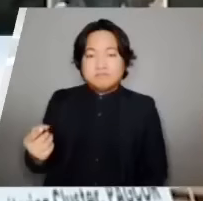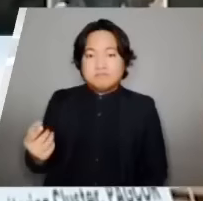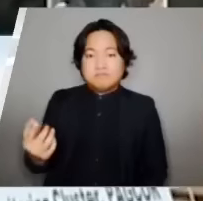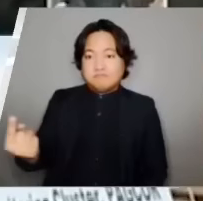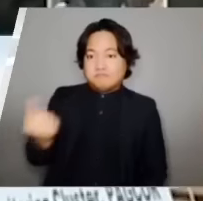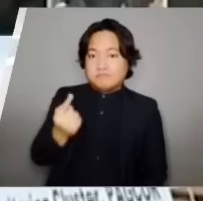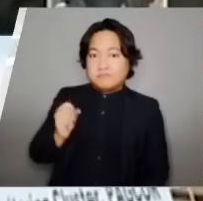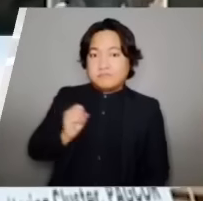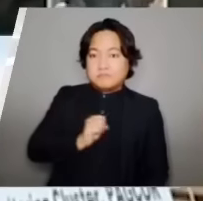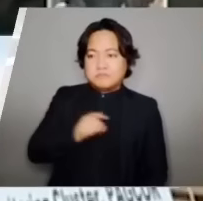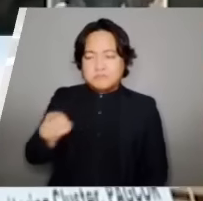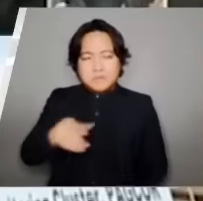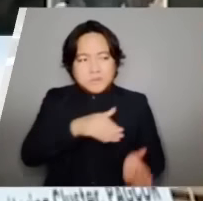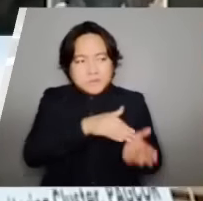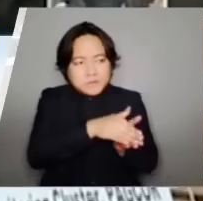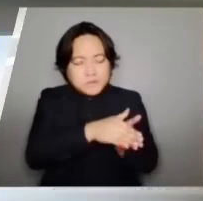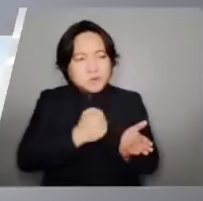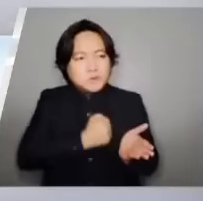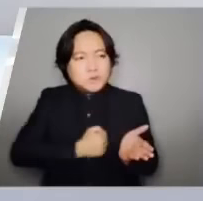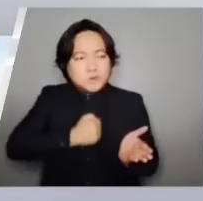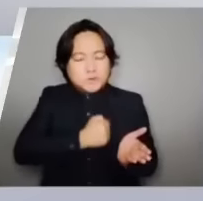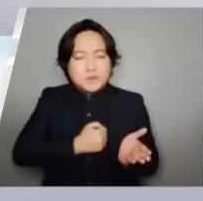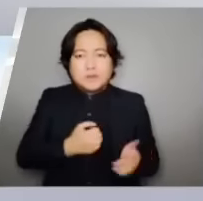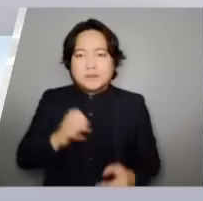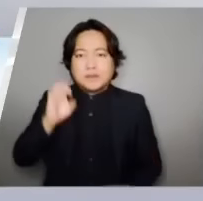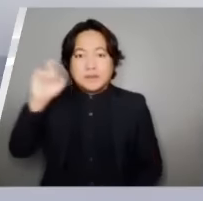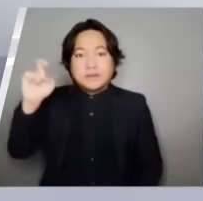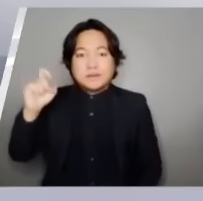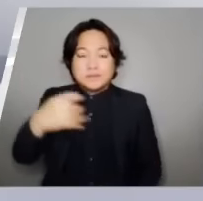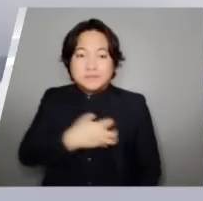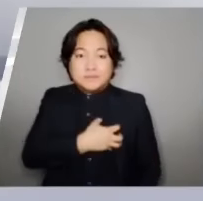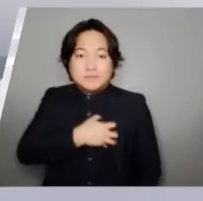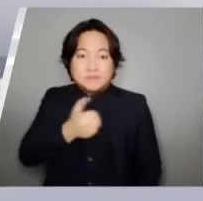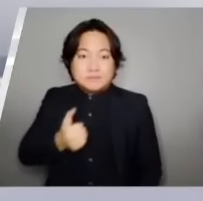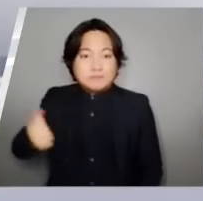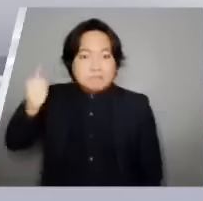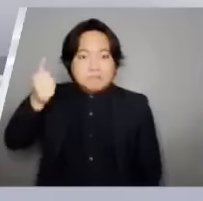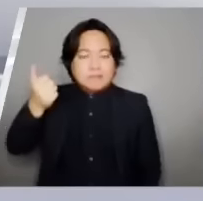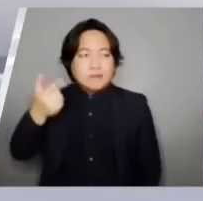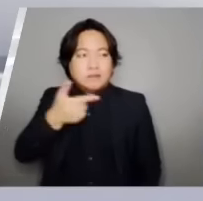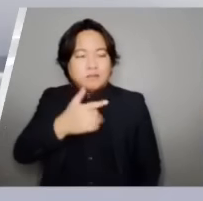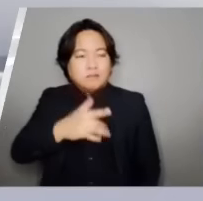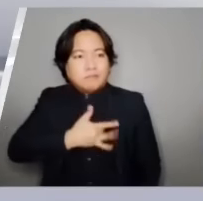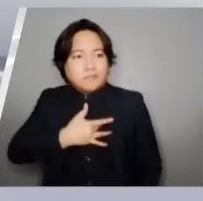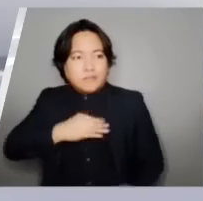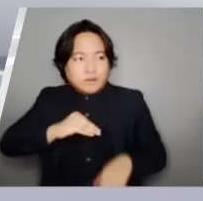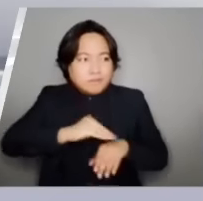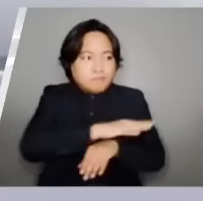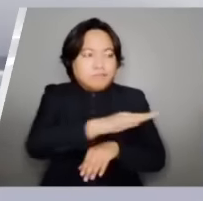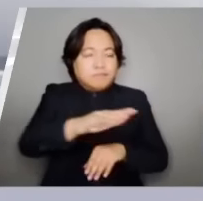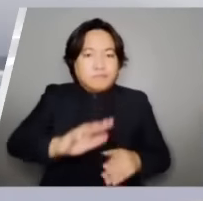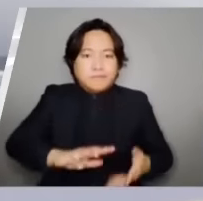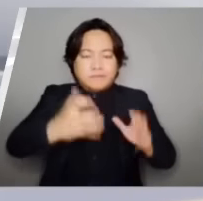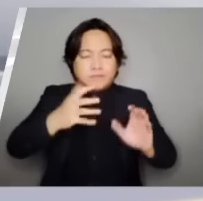PNP chief na naapektuhan ng kanyang sinabi. I can face anybody squarely, eye to eye, without flinching an